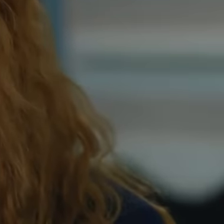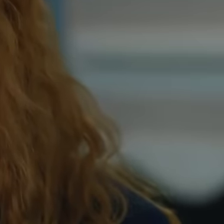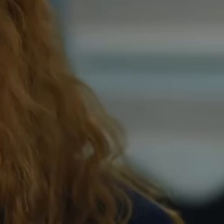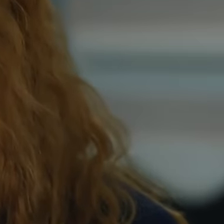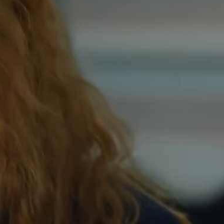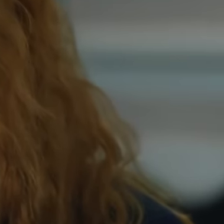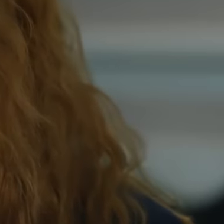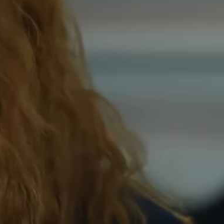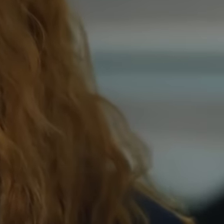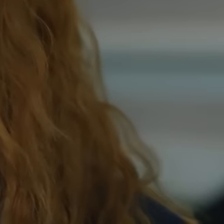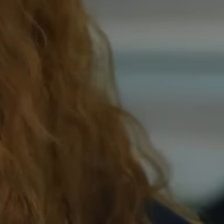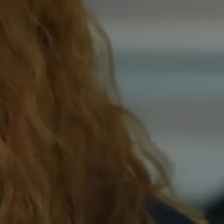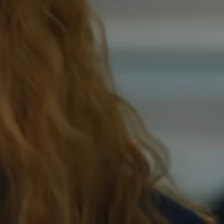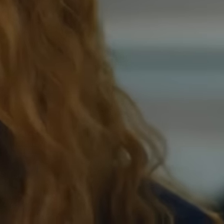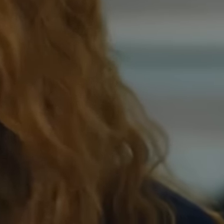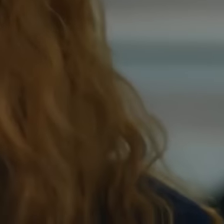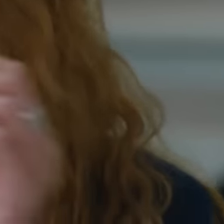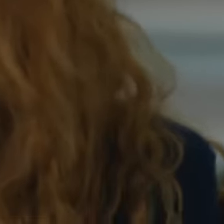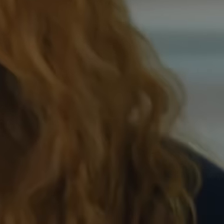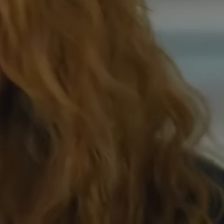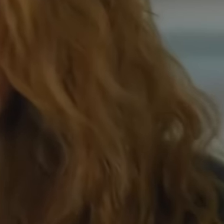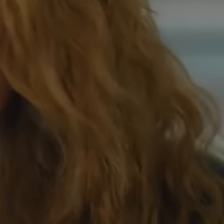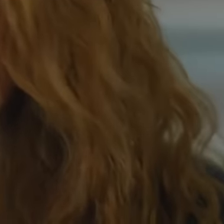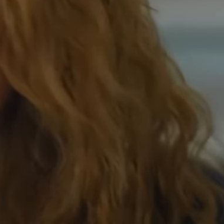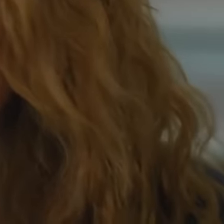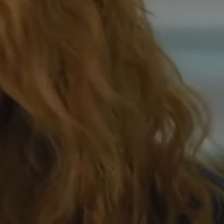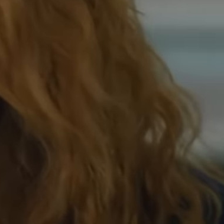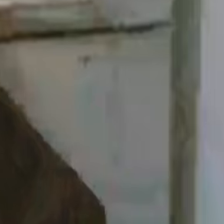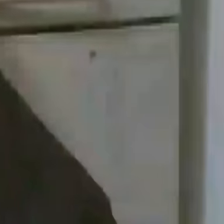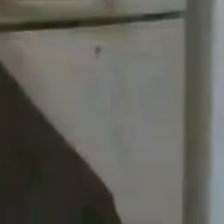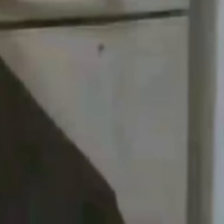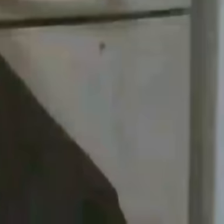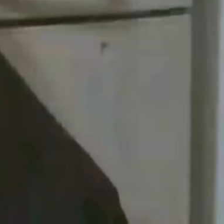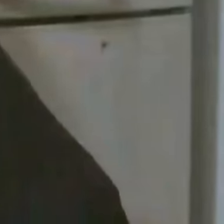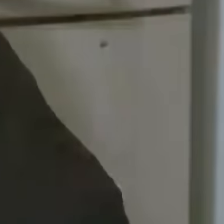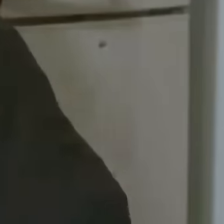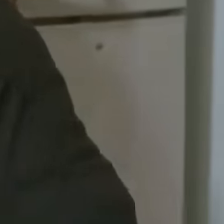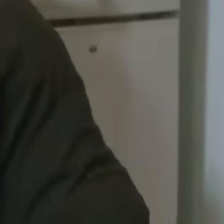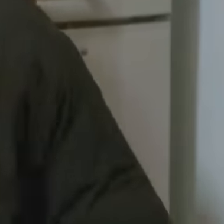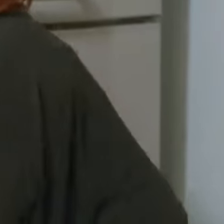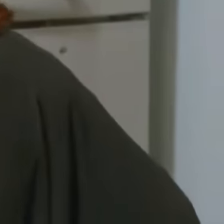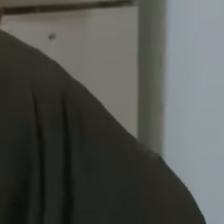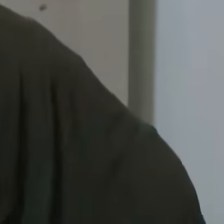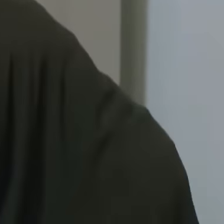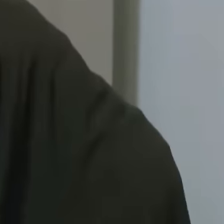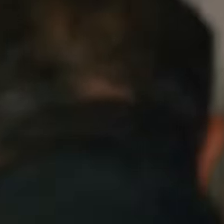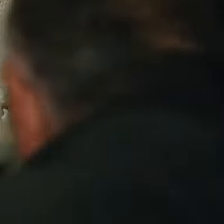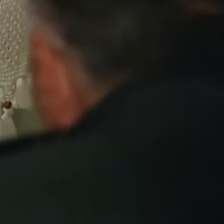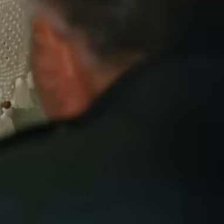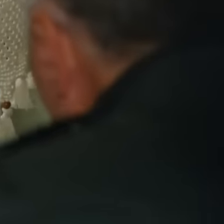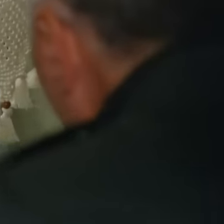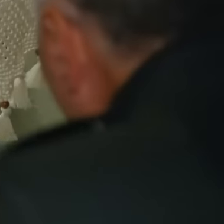eğik oturdu. Ayşen ocağa kırmızı saplı çaydanlığı